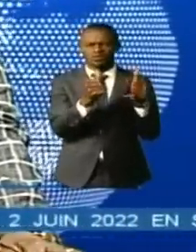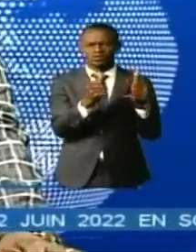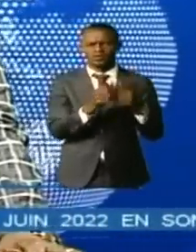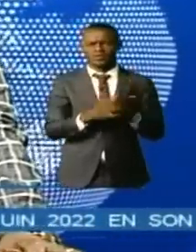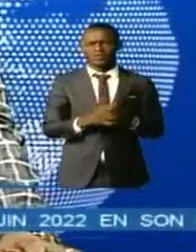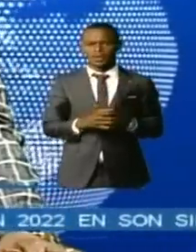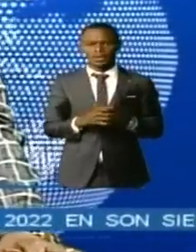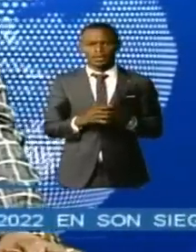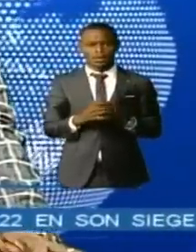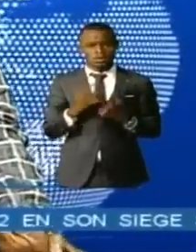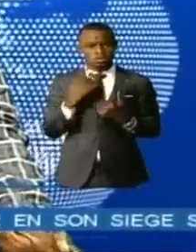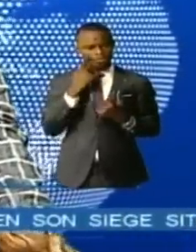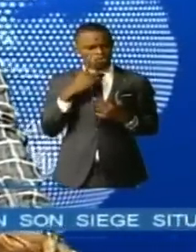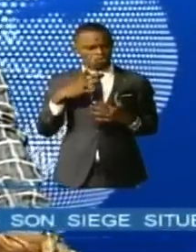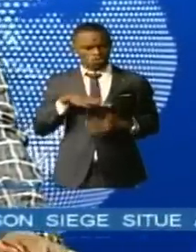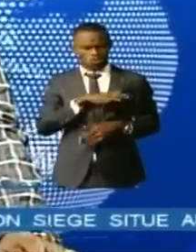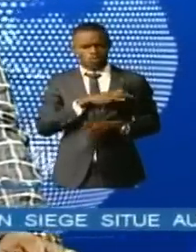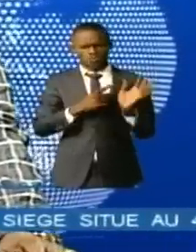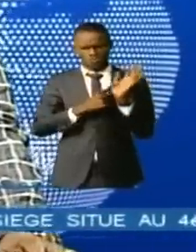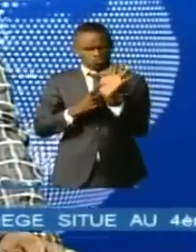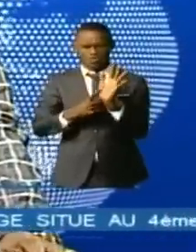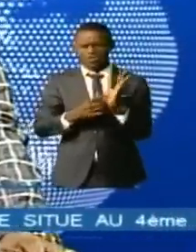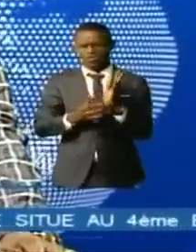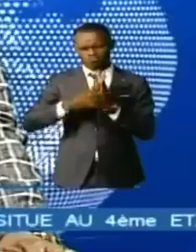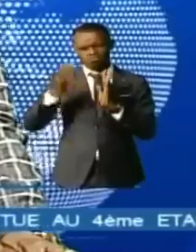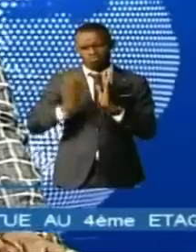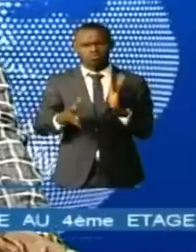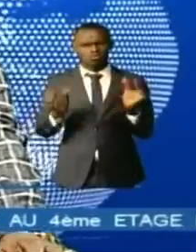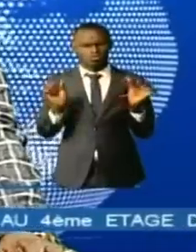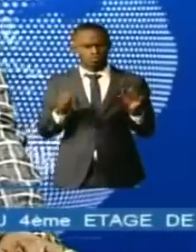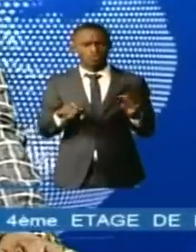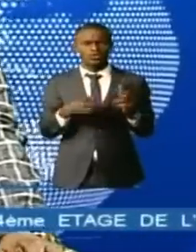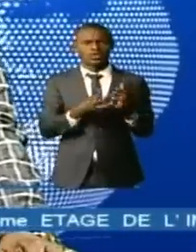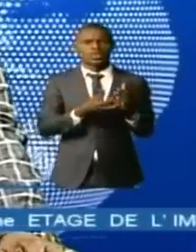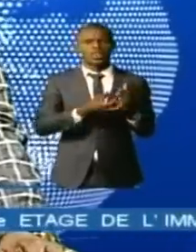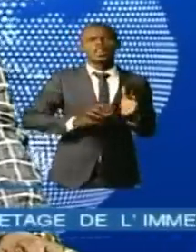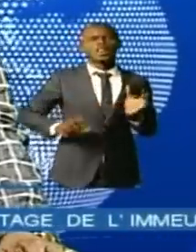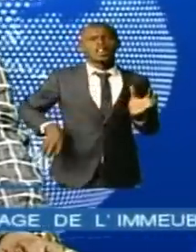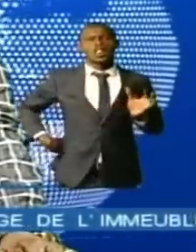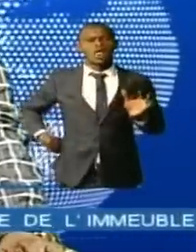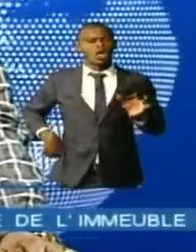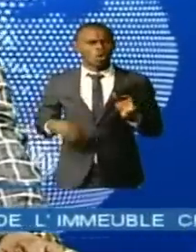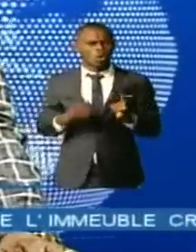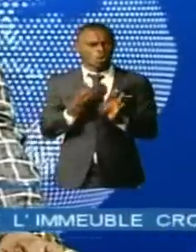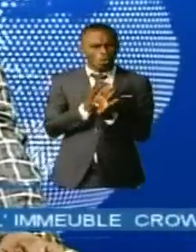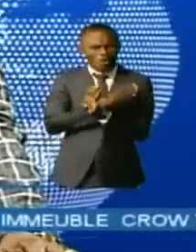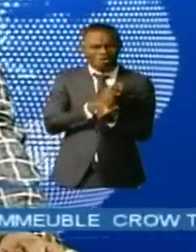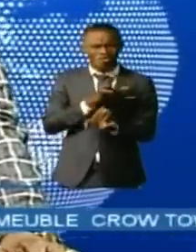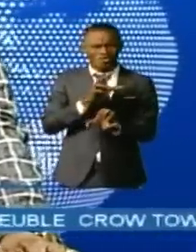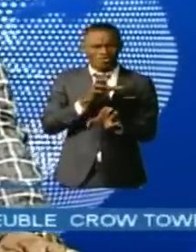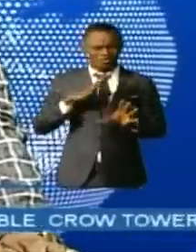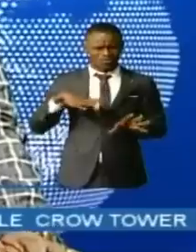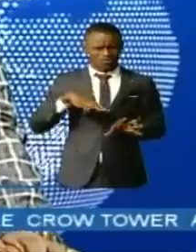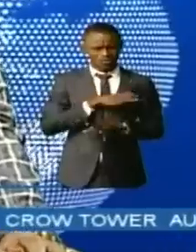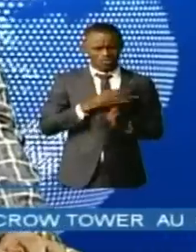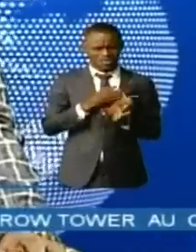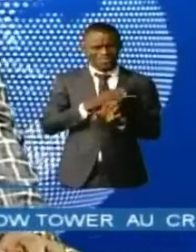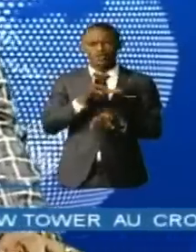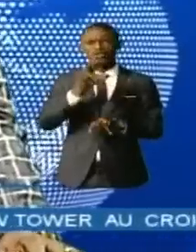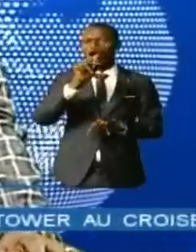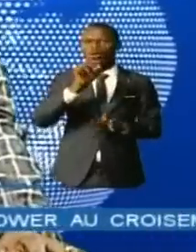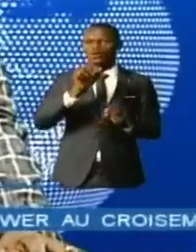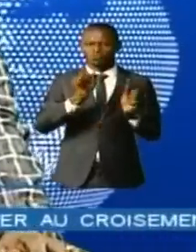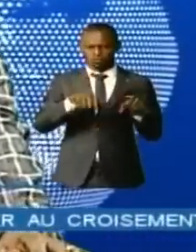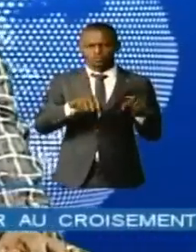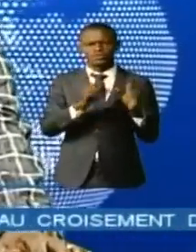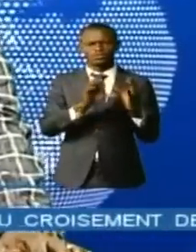point où il a démontré qu'il était possible de rechercher les moyens au sein de la DGDA,